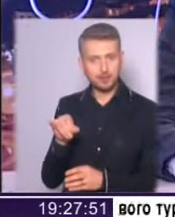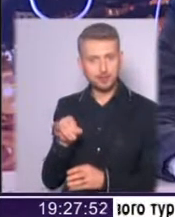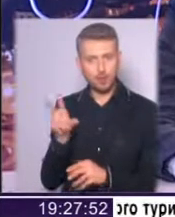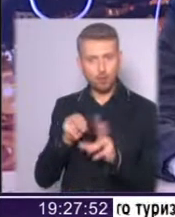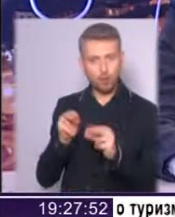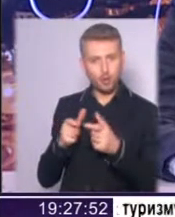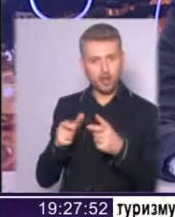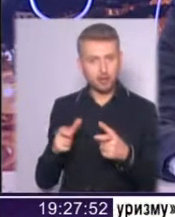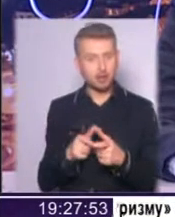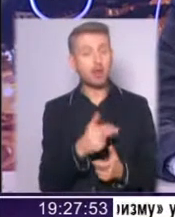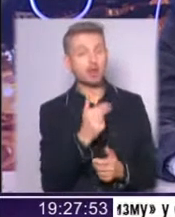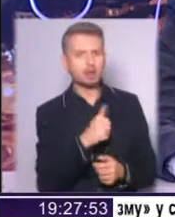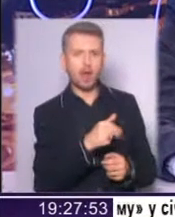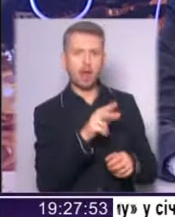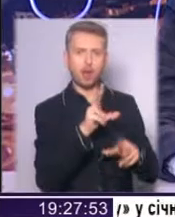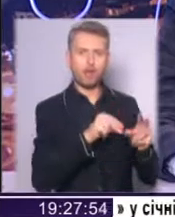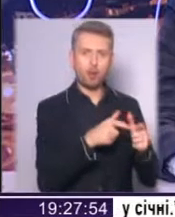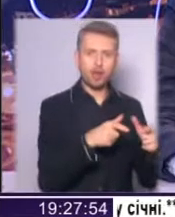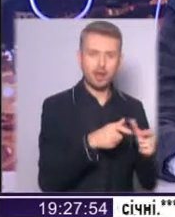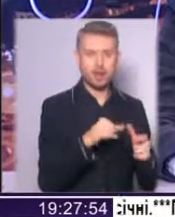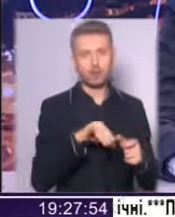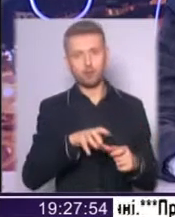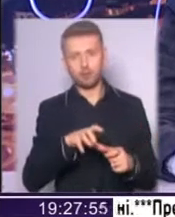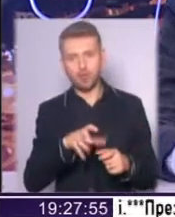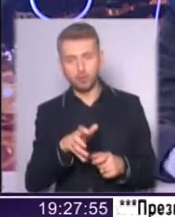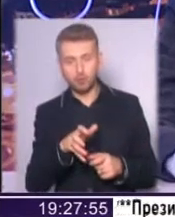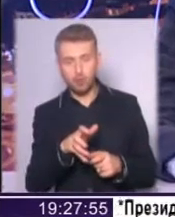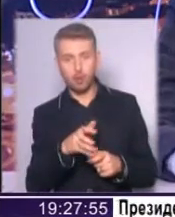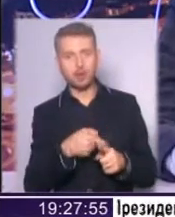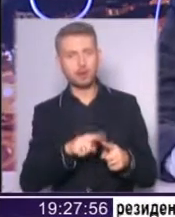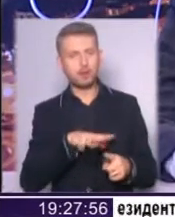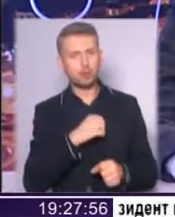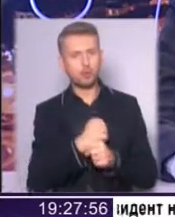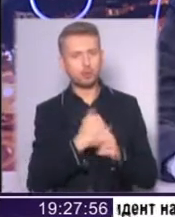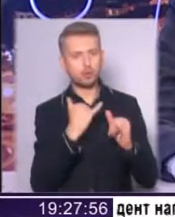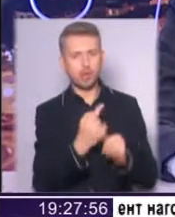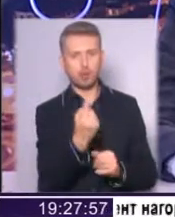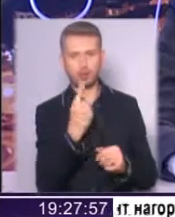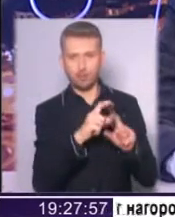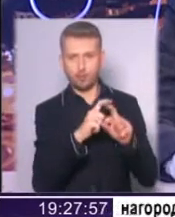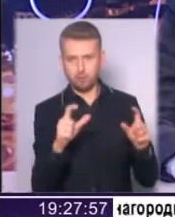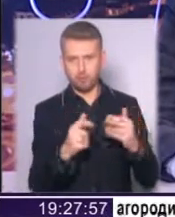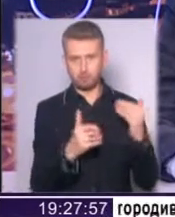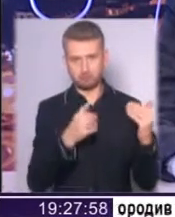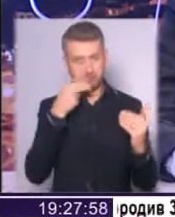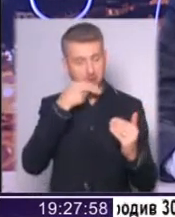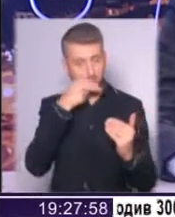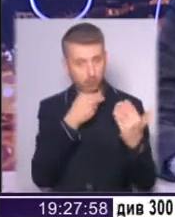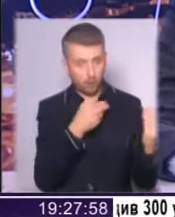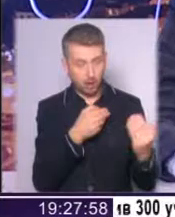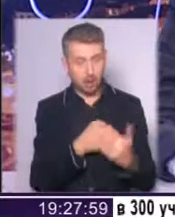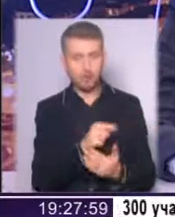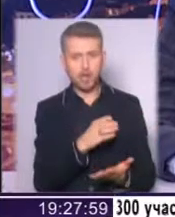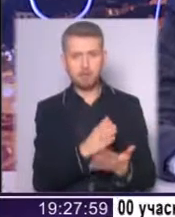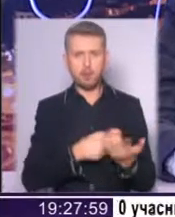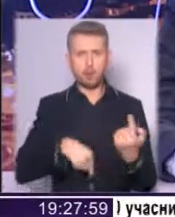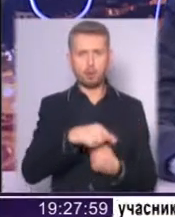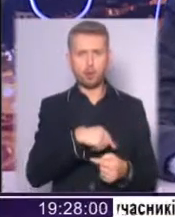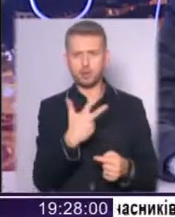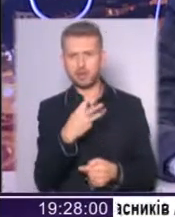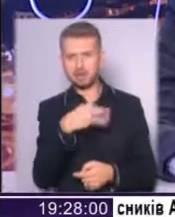рік доходу, якщо ми повернемо контроль держави над лотереями, над державними лотереями. Ну, але ж от в цих пропозиціях про казино там були